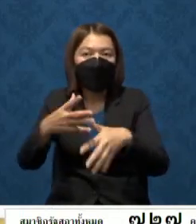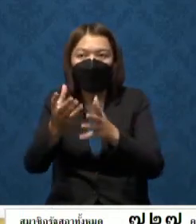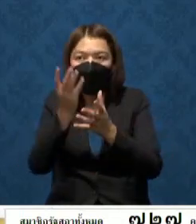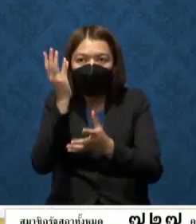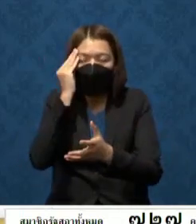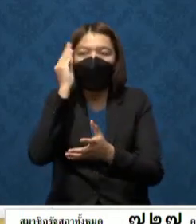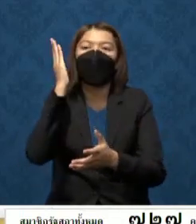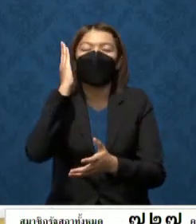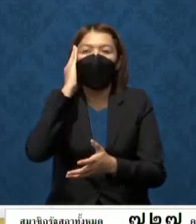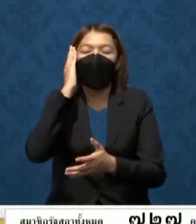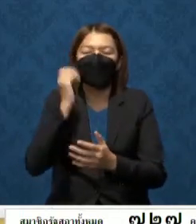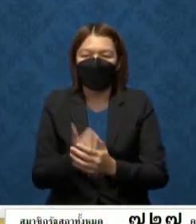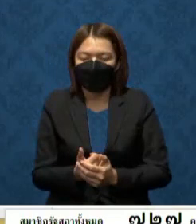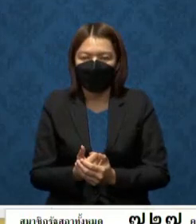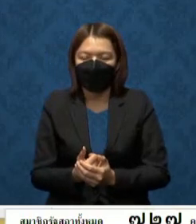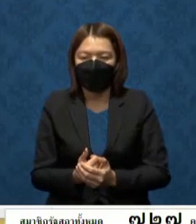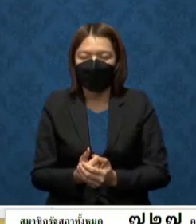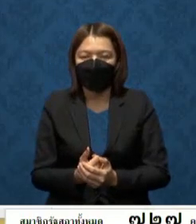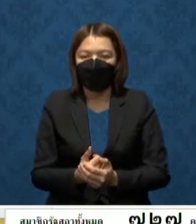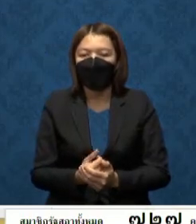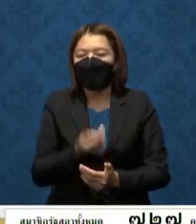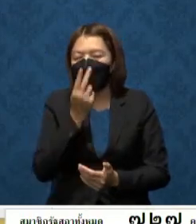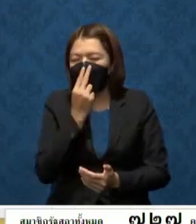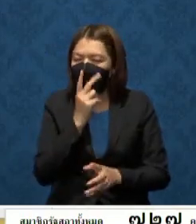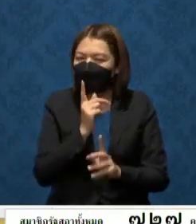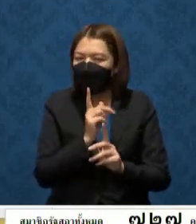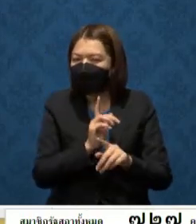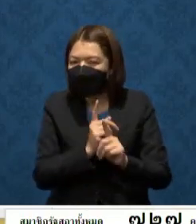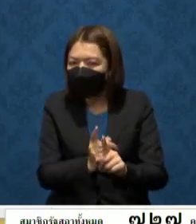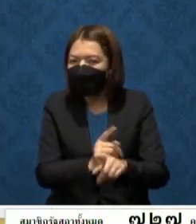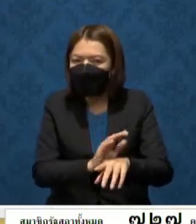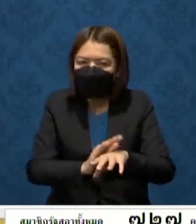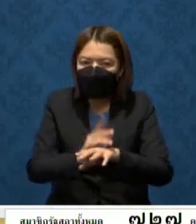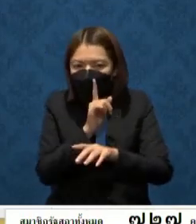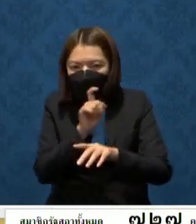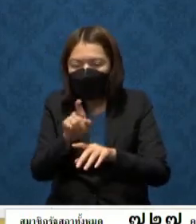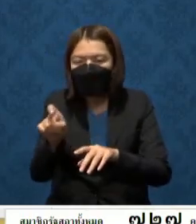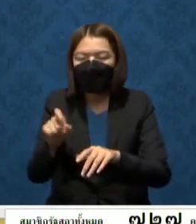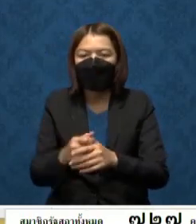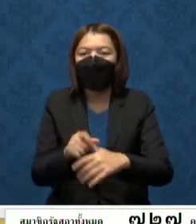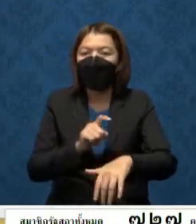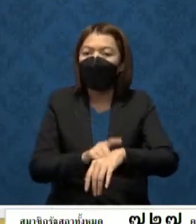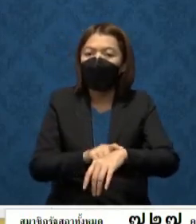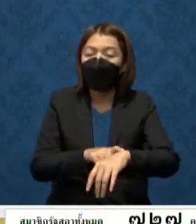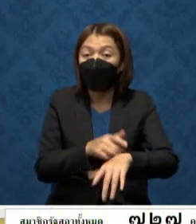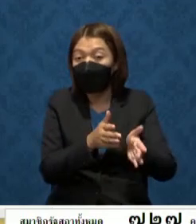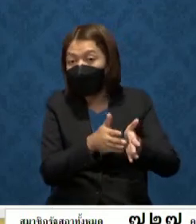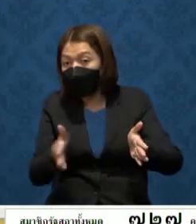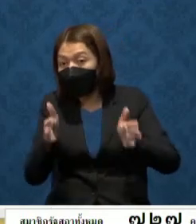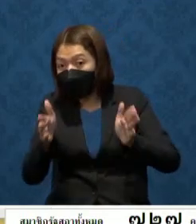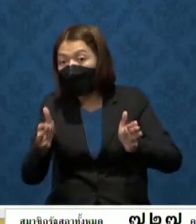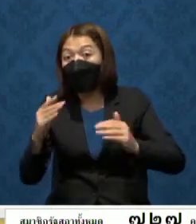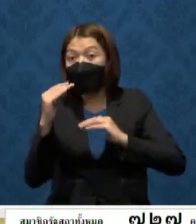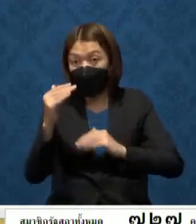รับ perchéติดตามความคืบหน้าหรือการล็ลฟศนศนศนศัน